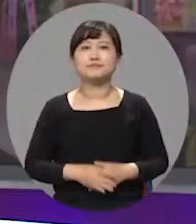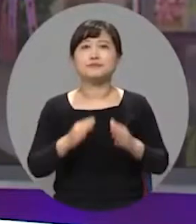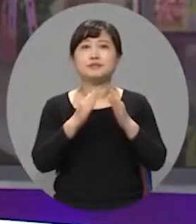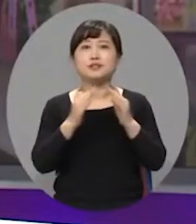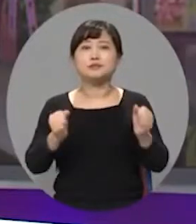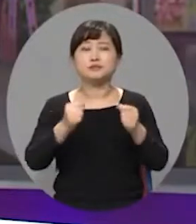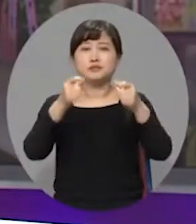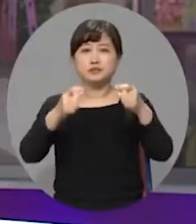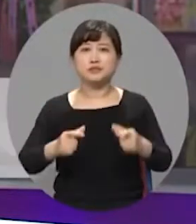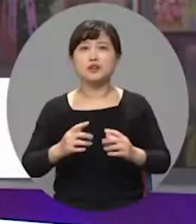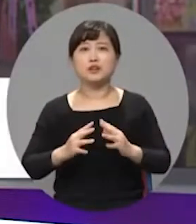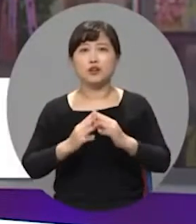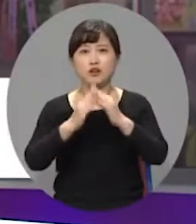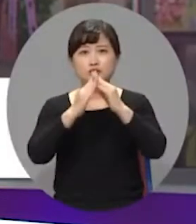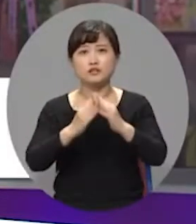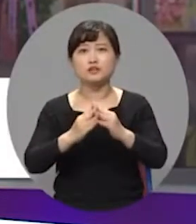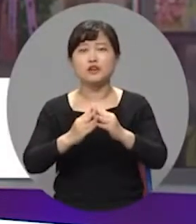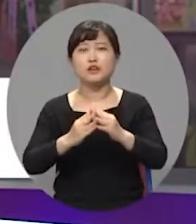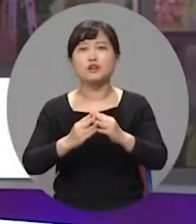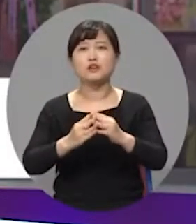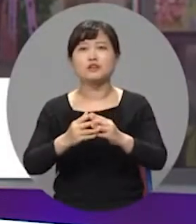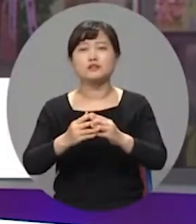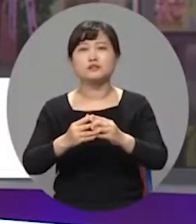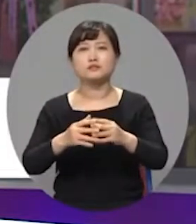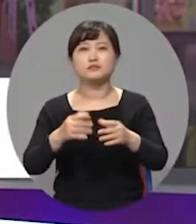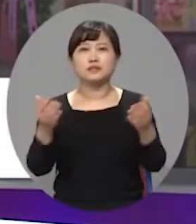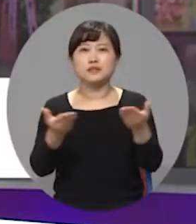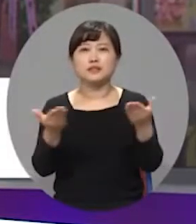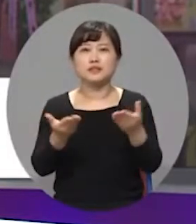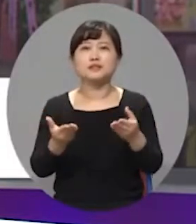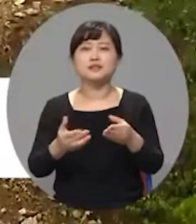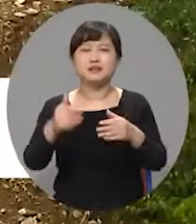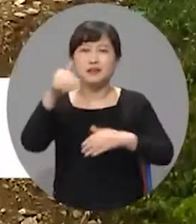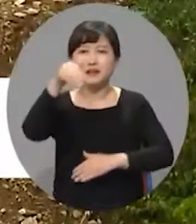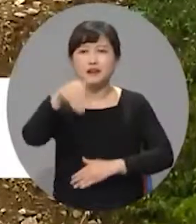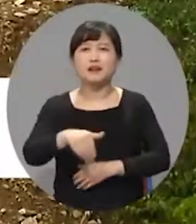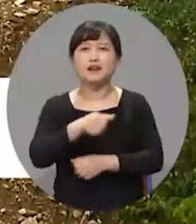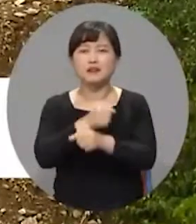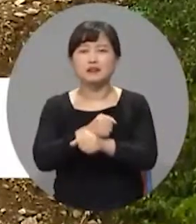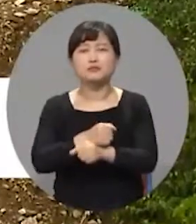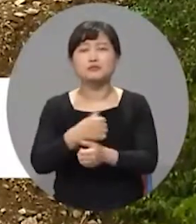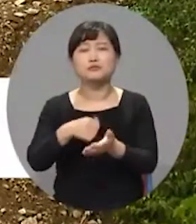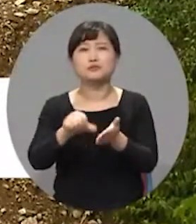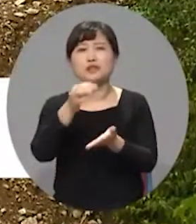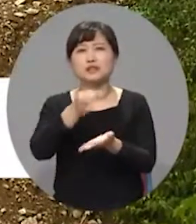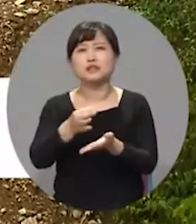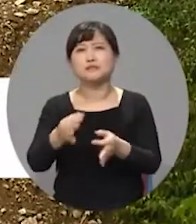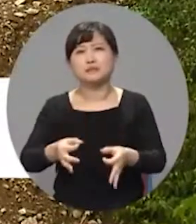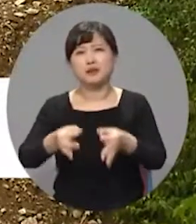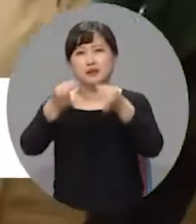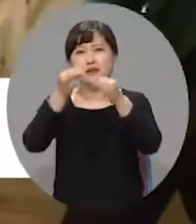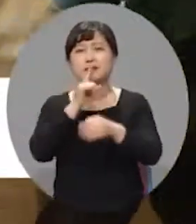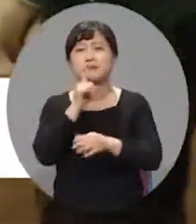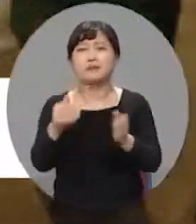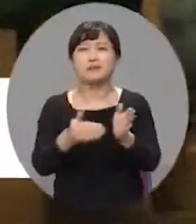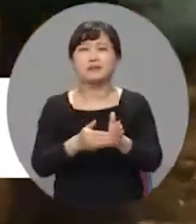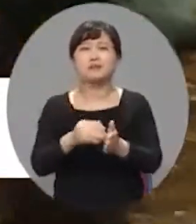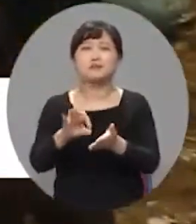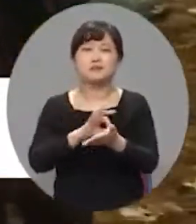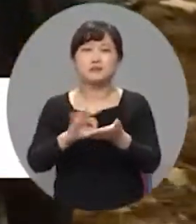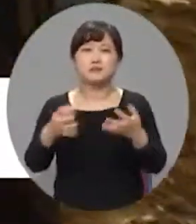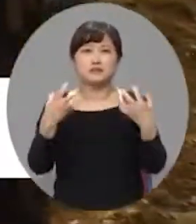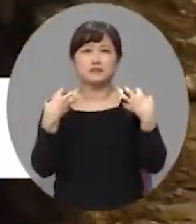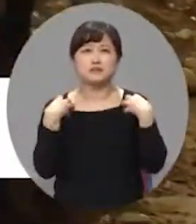전북 쪽 의 건설 수주가 칸 폭으로 하락하고 또 소비자 물가는 상승한 것으로 나타났습니다 호남지방 통계청에 따르면